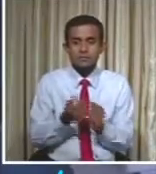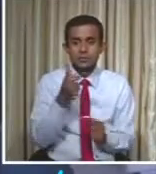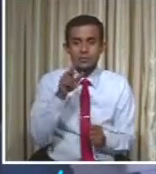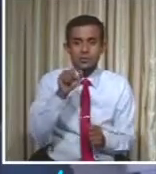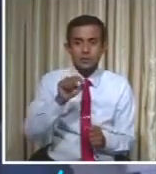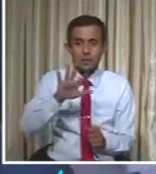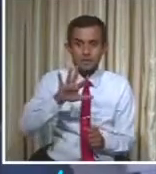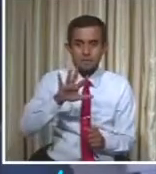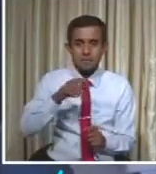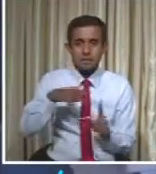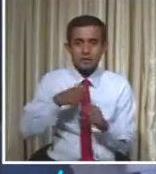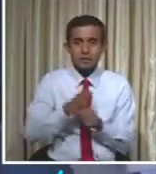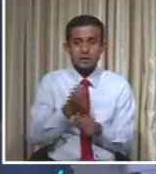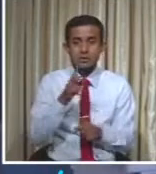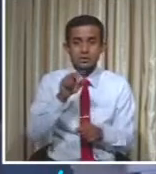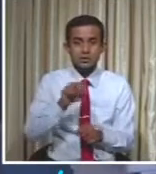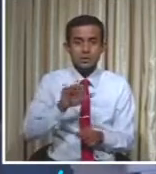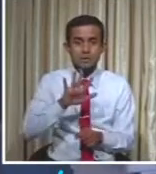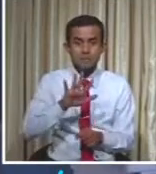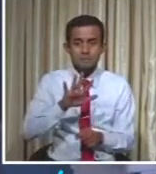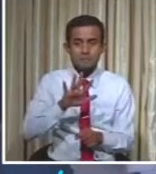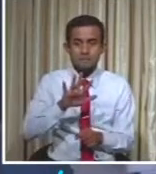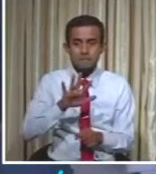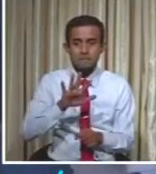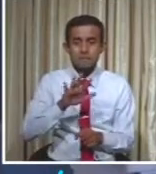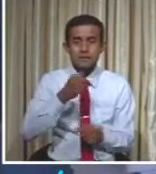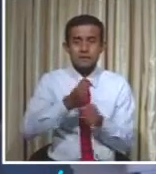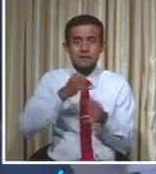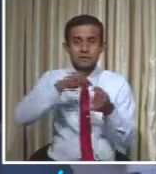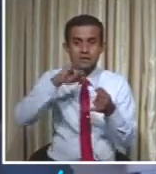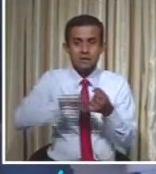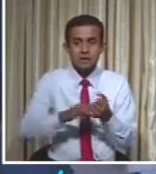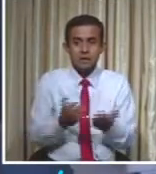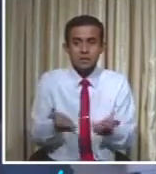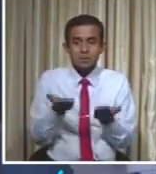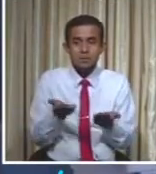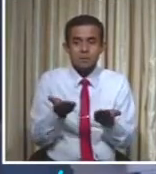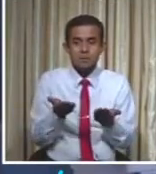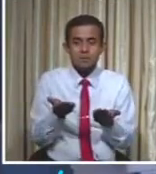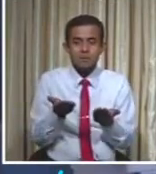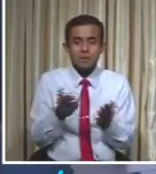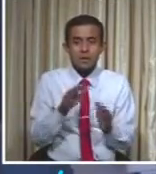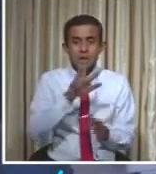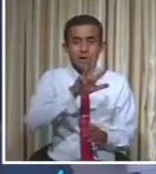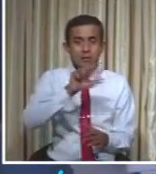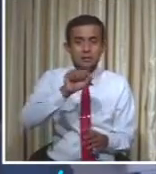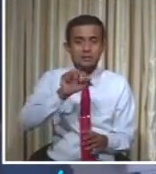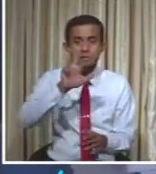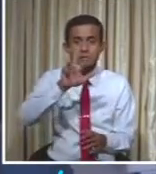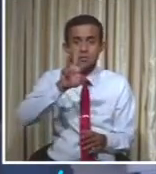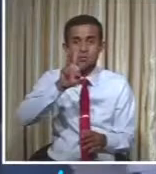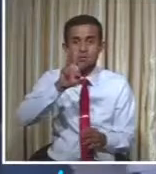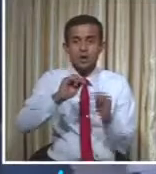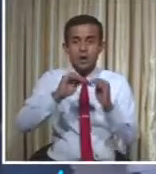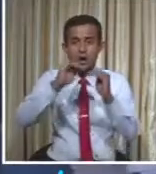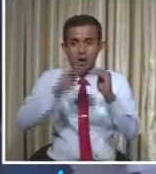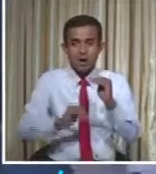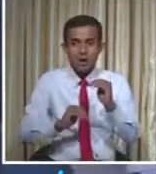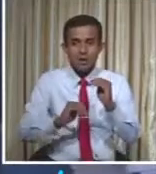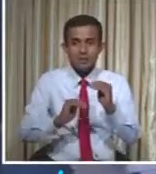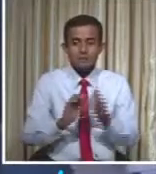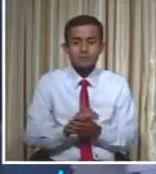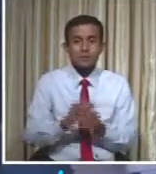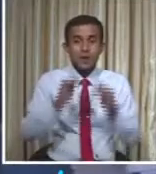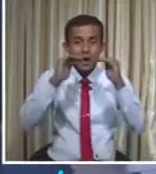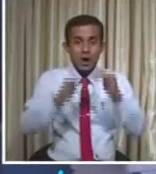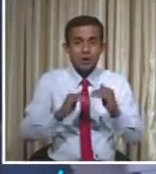12.5ට තිබිච්ච කිලෝග්‍රෑම් 12.5ට තිබිච්ච ගෑස් සිලින්ඩරේ බර ප්‍රමාණය 9.3ට අඩු කරා. අඩුකරපු ගෑස්